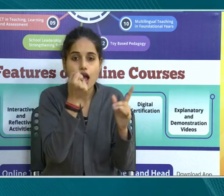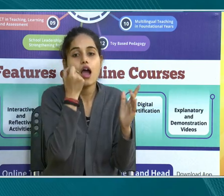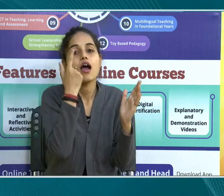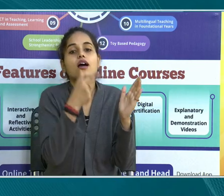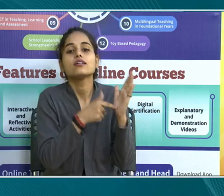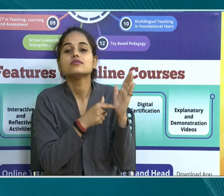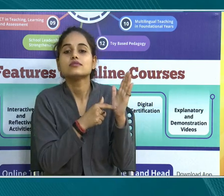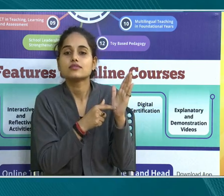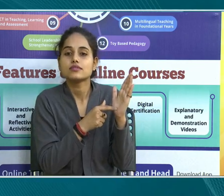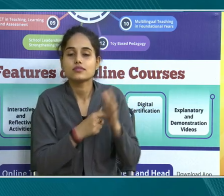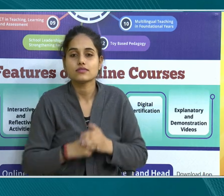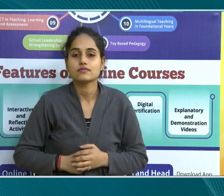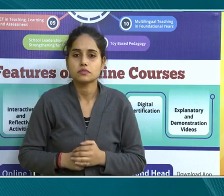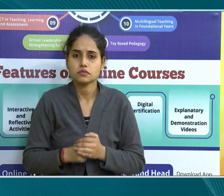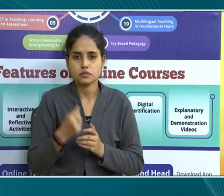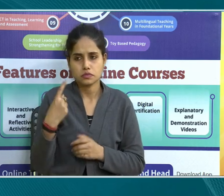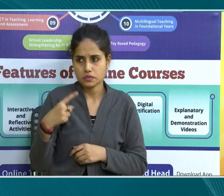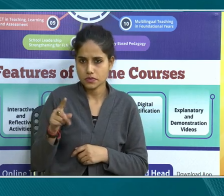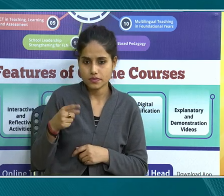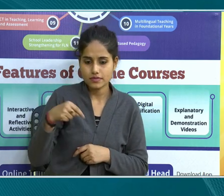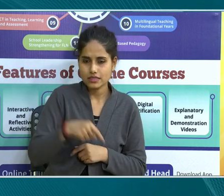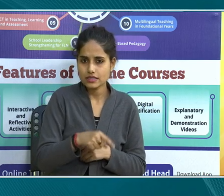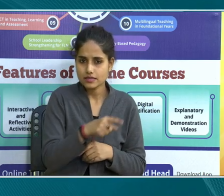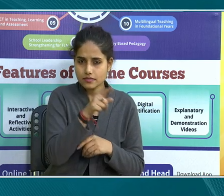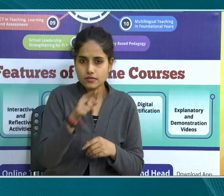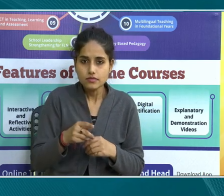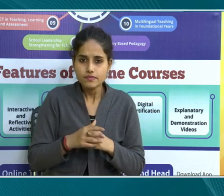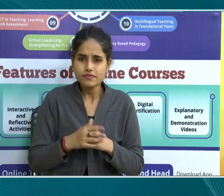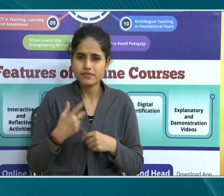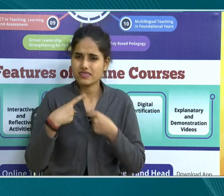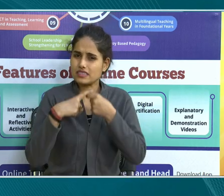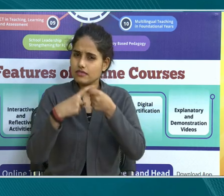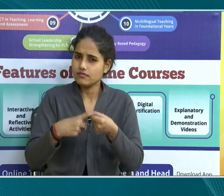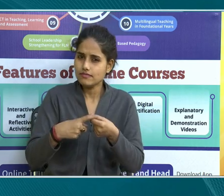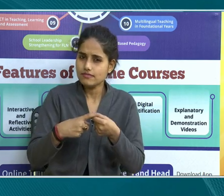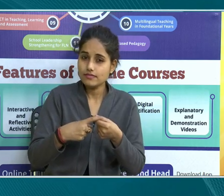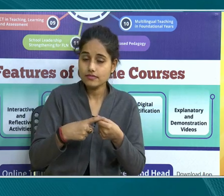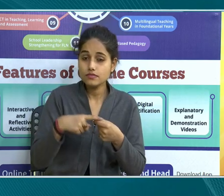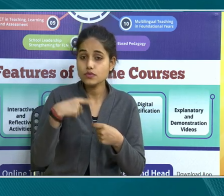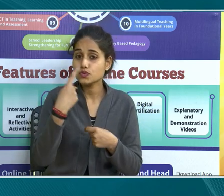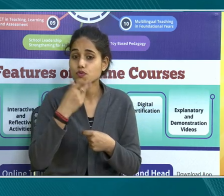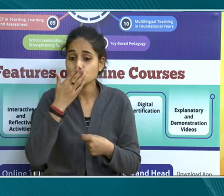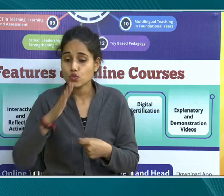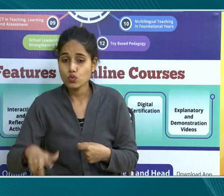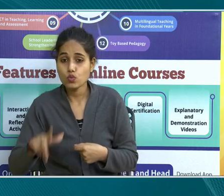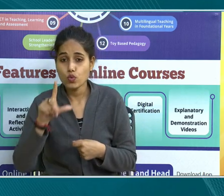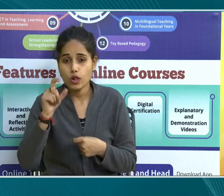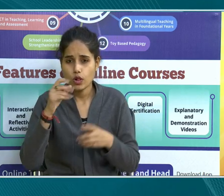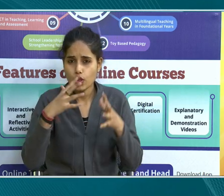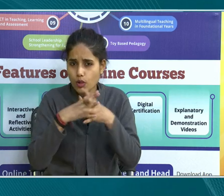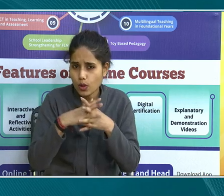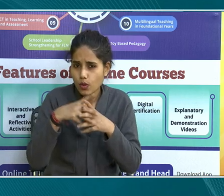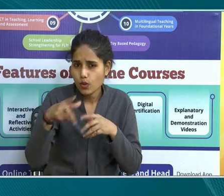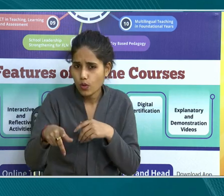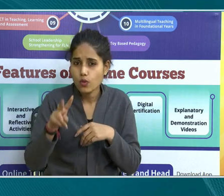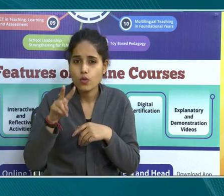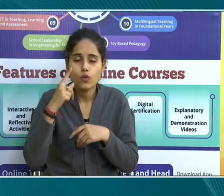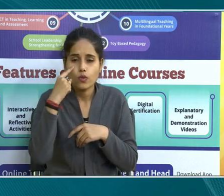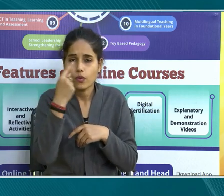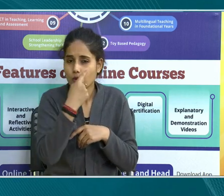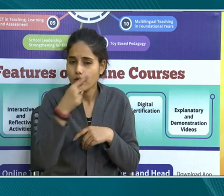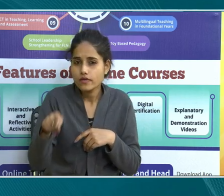आप देखिए एक यहां पर जो है नमरता जी सवाल उड़ता है लो विजन की हमने बात की जो बच्चे द्रिश्टी बादेत है उनके लिए हमें